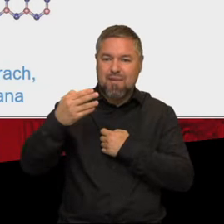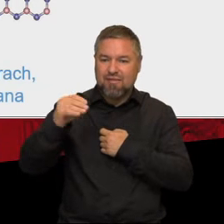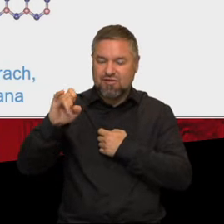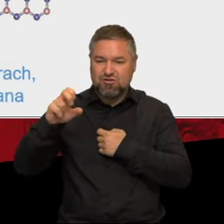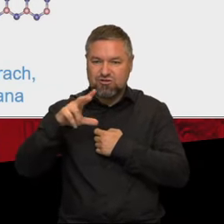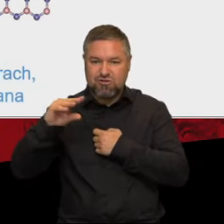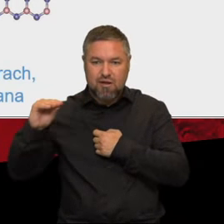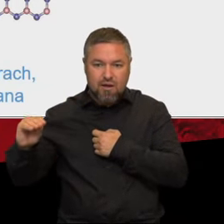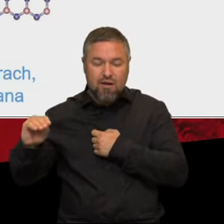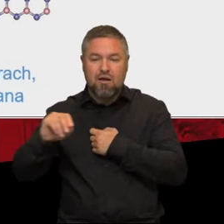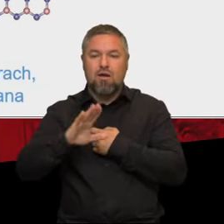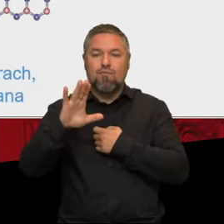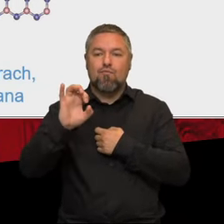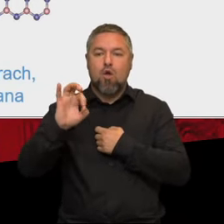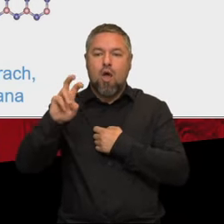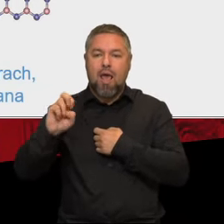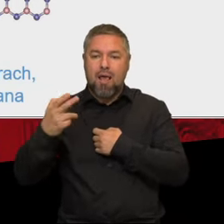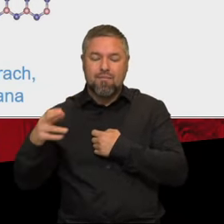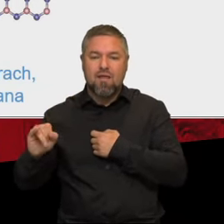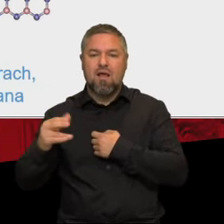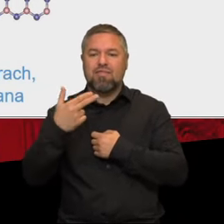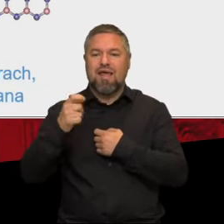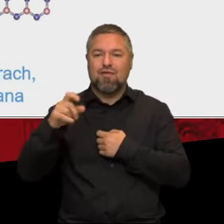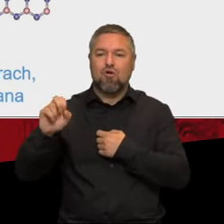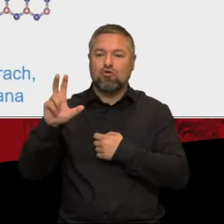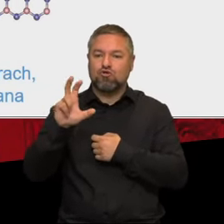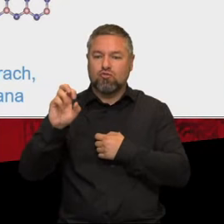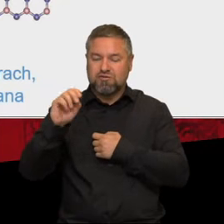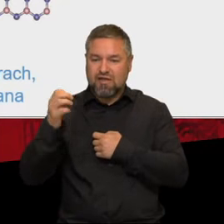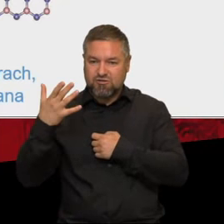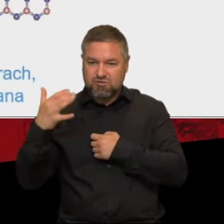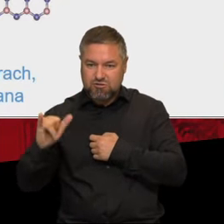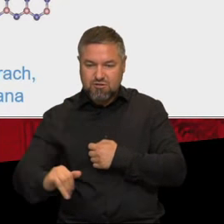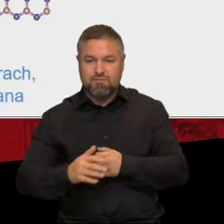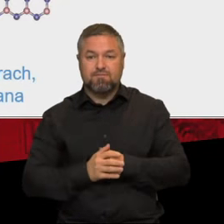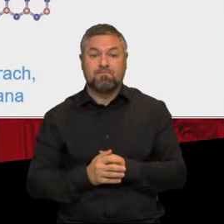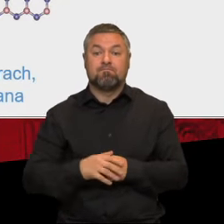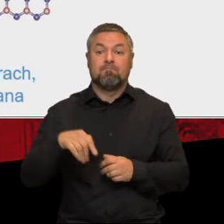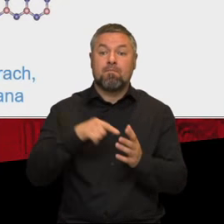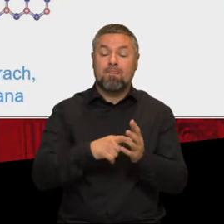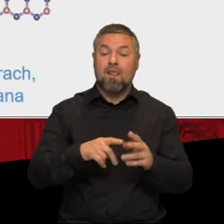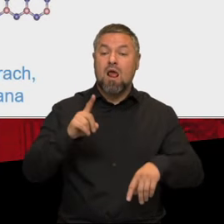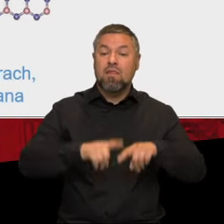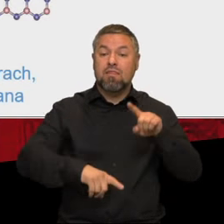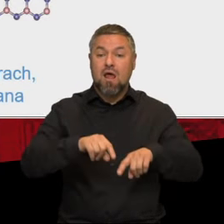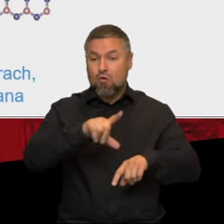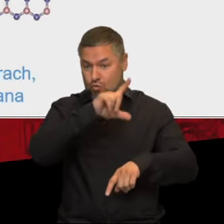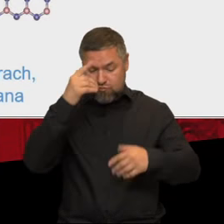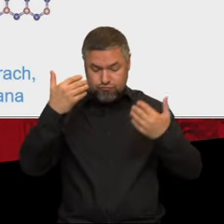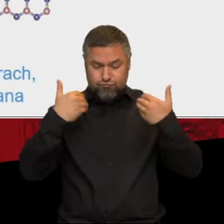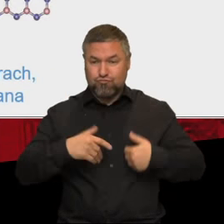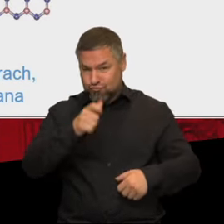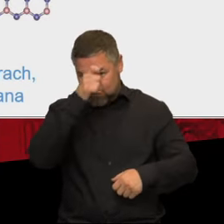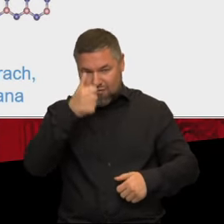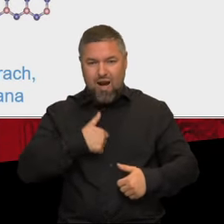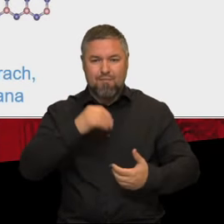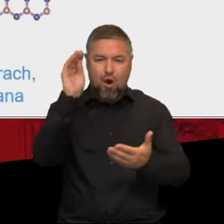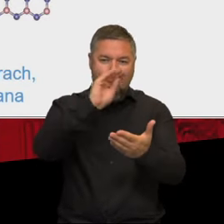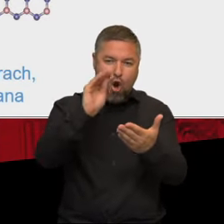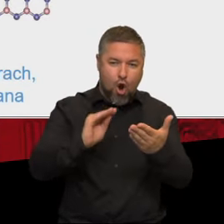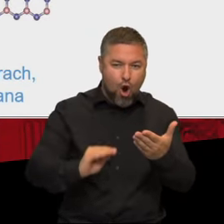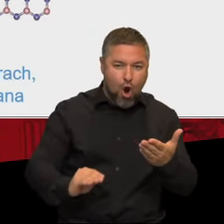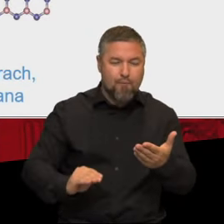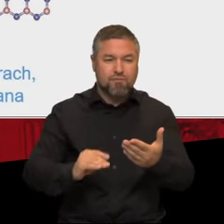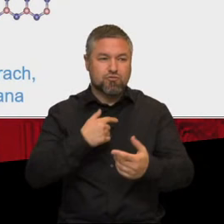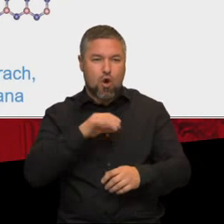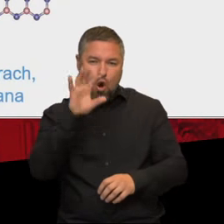w roztworach, biochemią, nanocząsteczki, fazą skondensowaną. W naturze człowieka jest to, aby opisywać